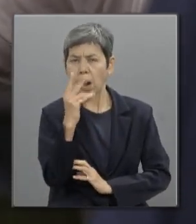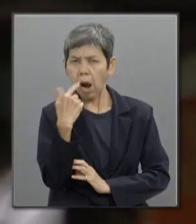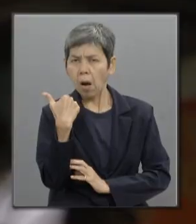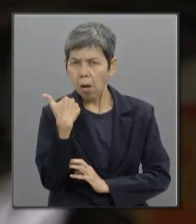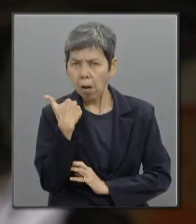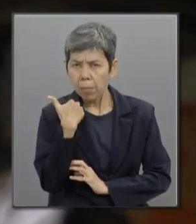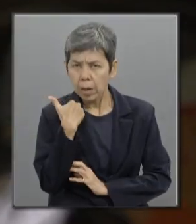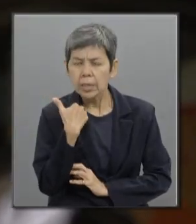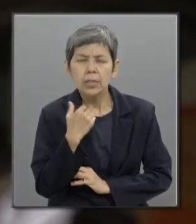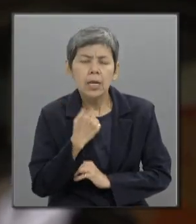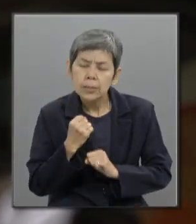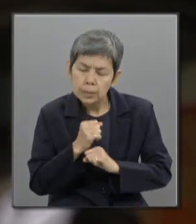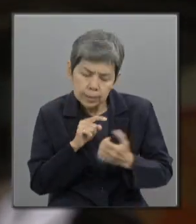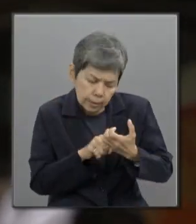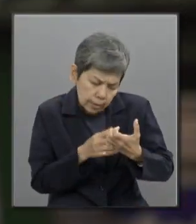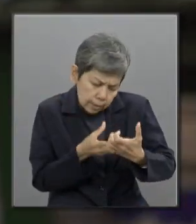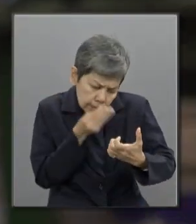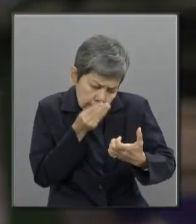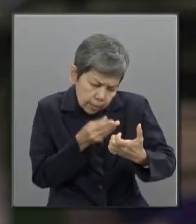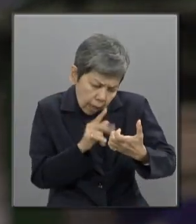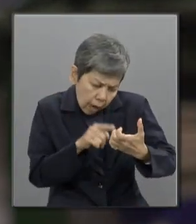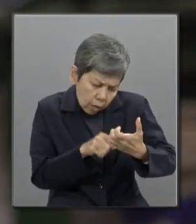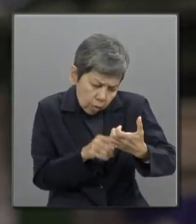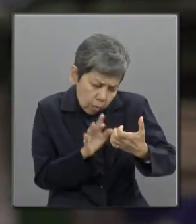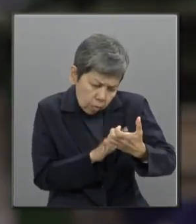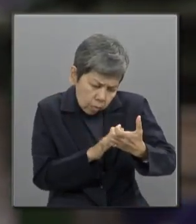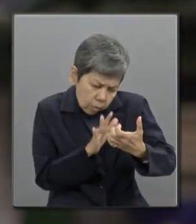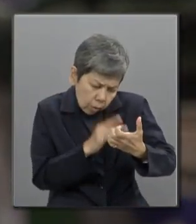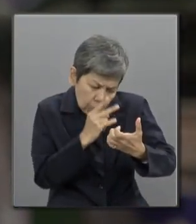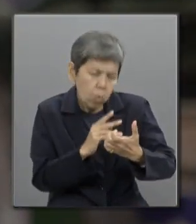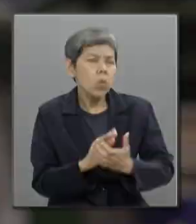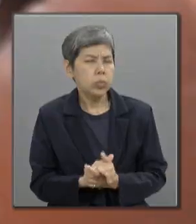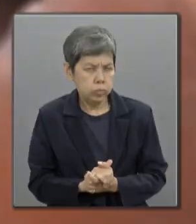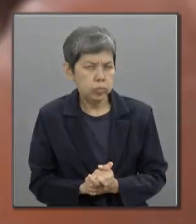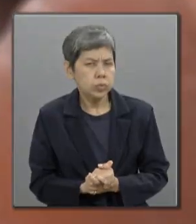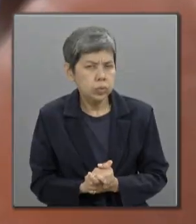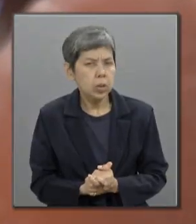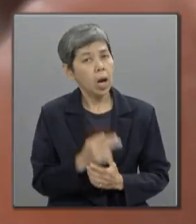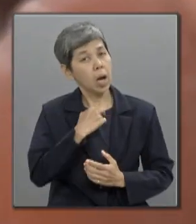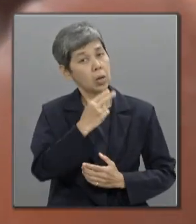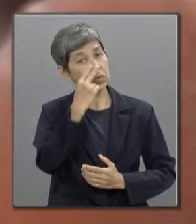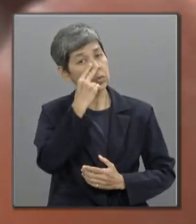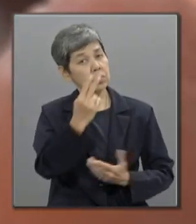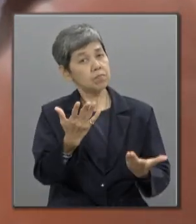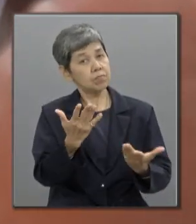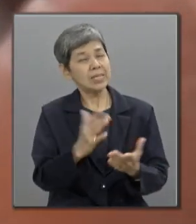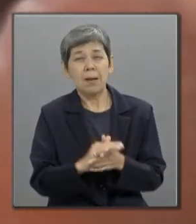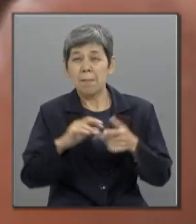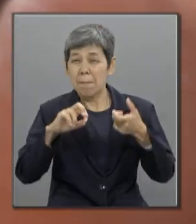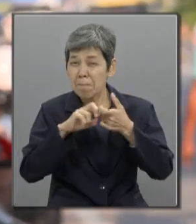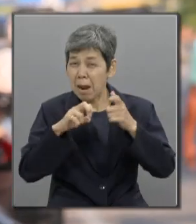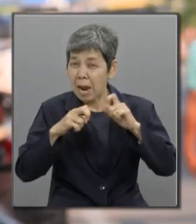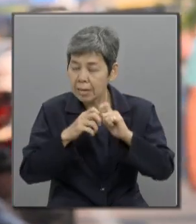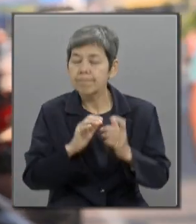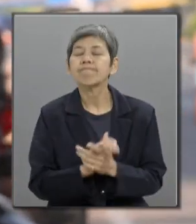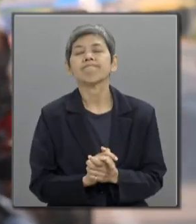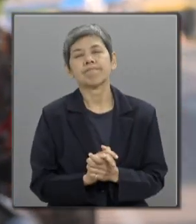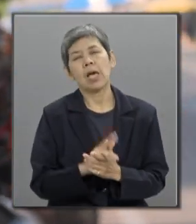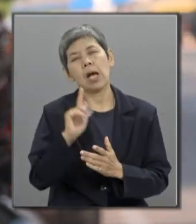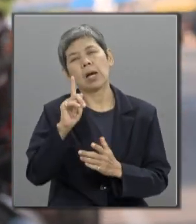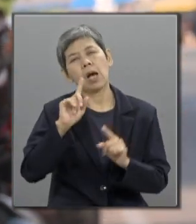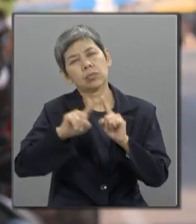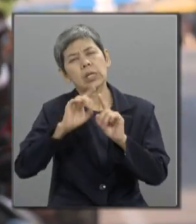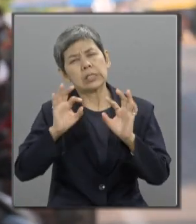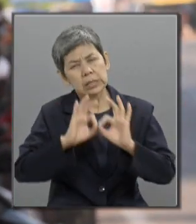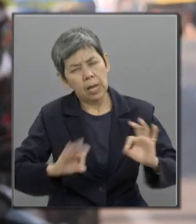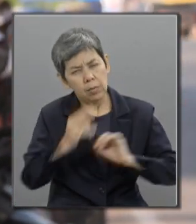ขึ้นและใช้เวลาติดตามข่าวสารผ่านสื่อออนไลน์นานขึ้นกว่าเดิมนี่อาจจะสะท้อนให้เห็นว่าในยามวิกฤตสื่อเป็นสิ่งสำคัญ